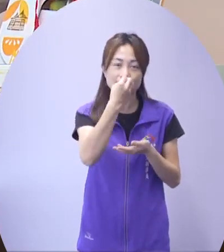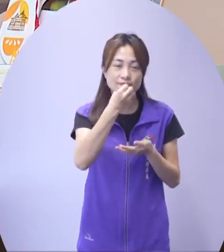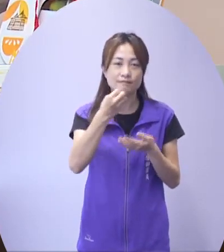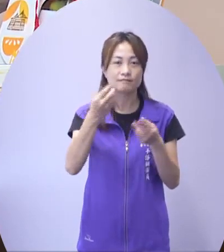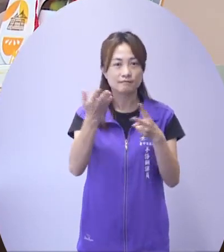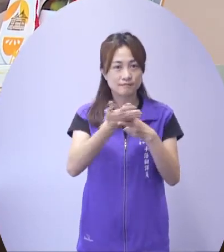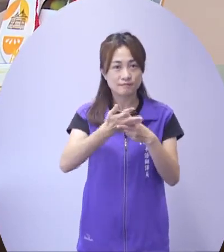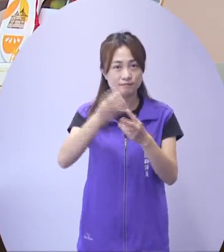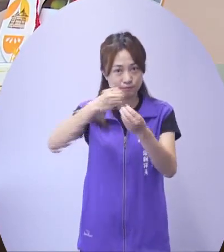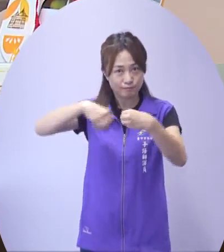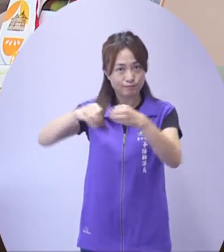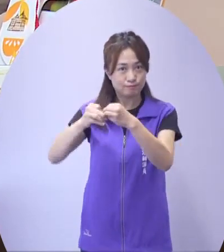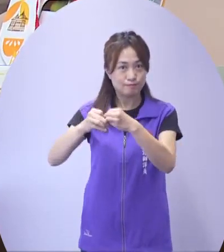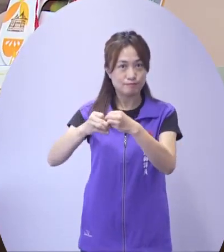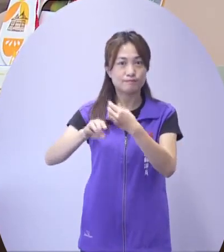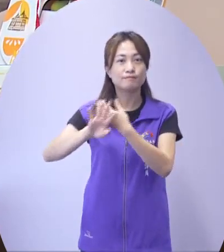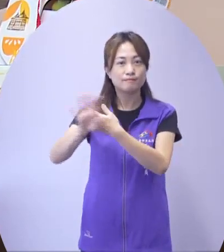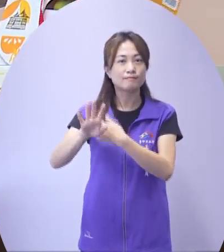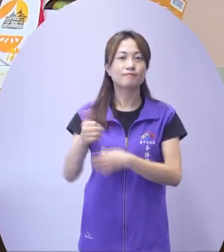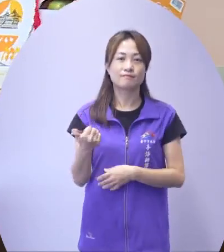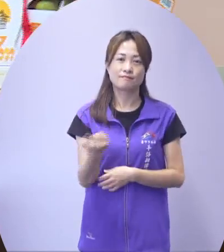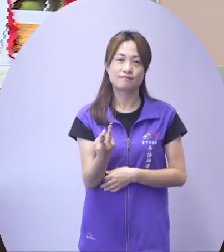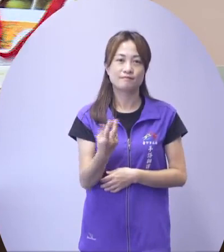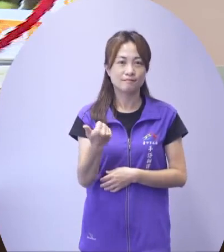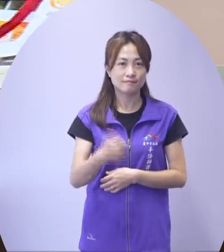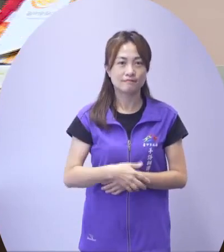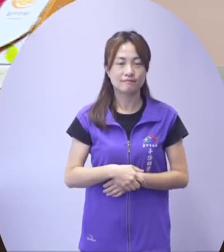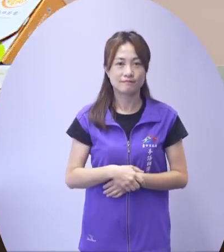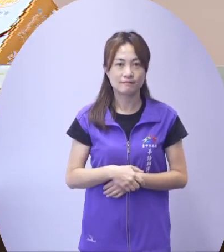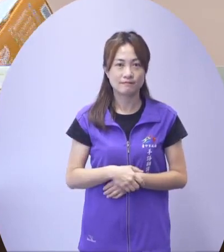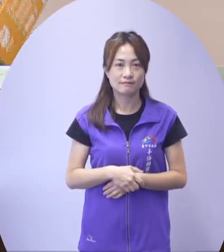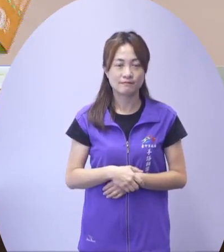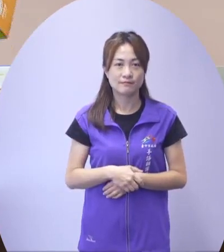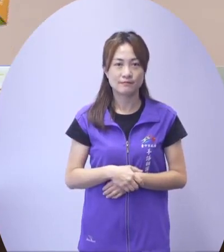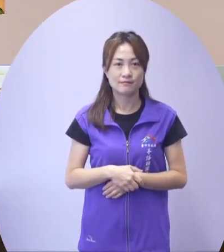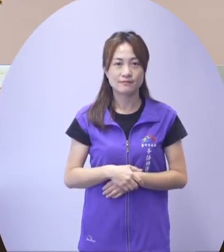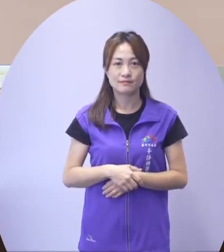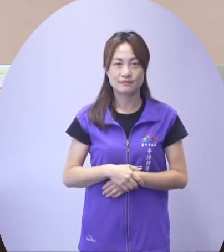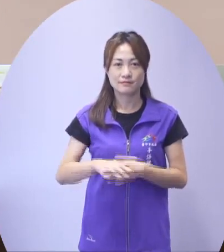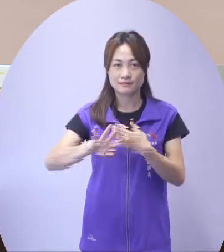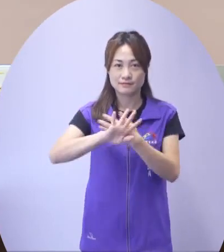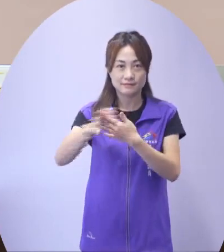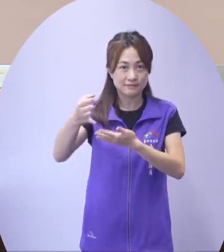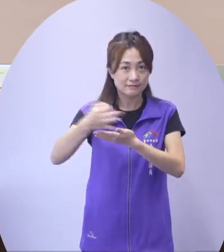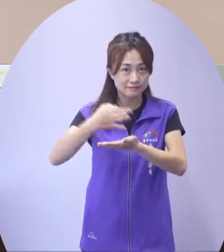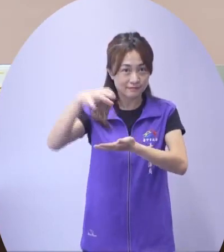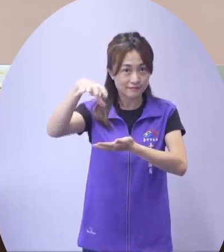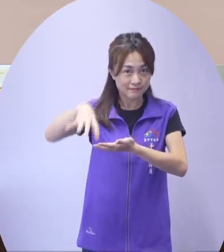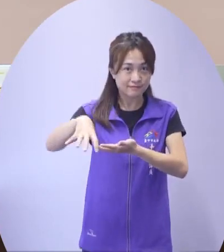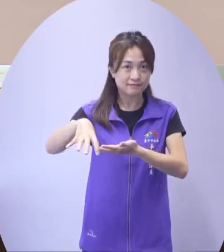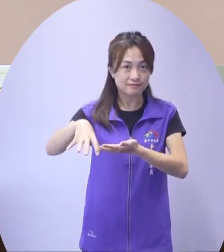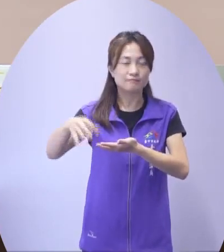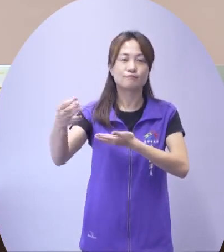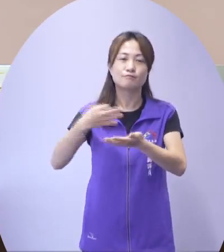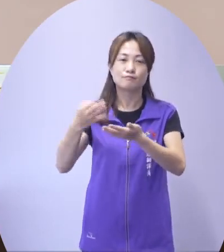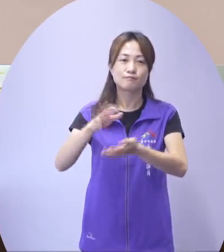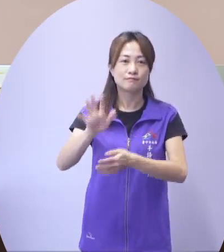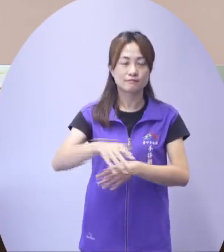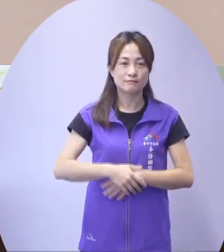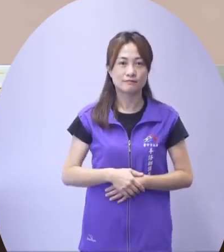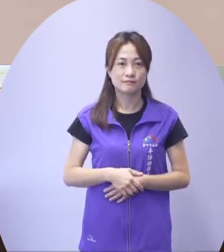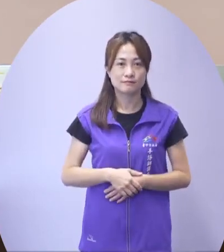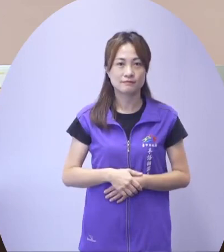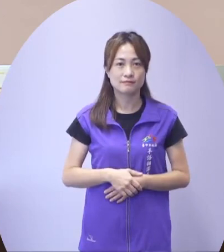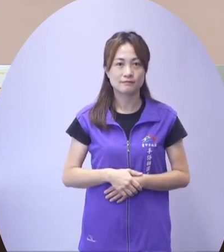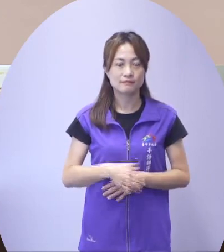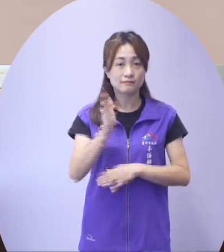众欢迎大家的这个食用。那在这个各个卖场，那就是台中好橘。那我们各个局处呢，那其实